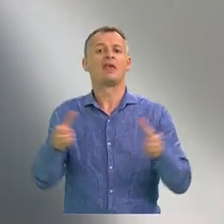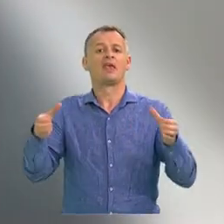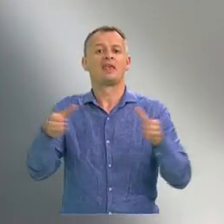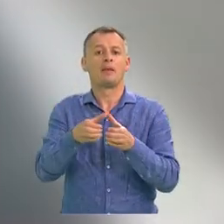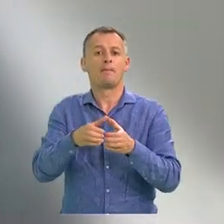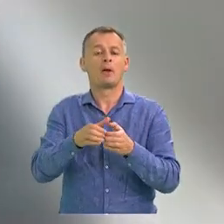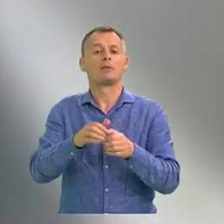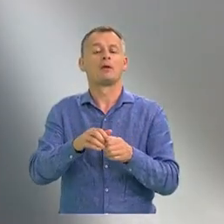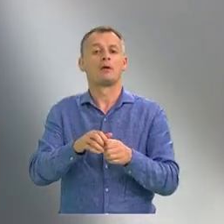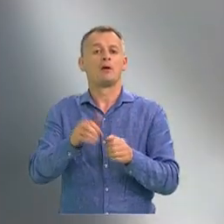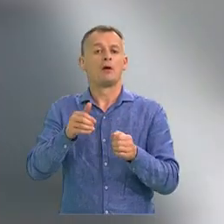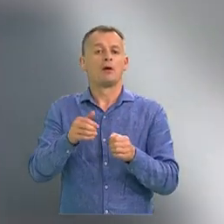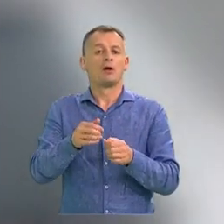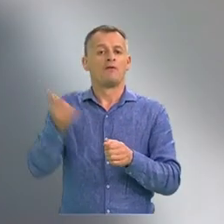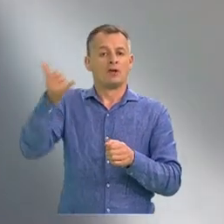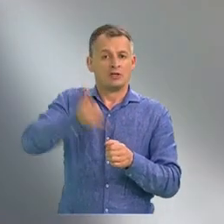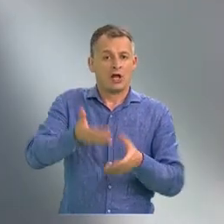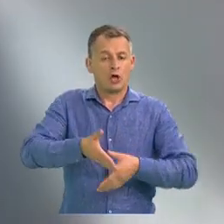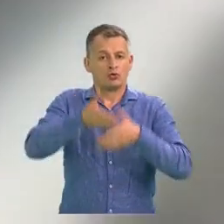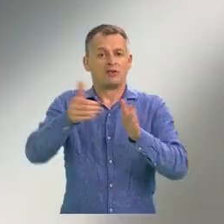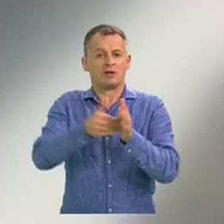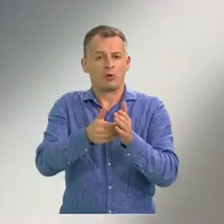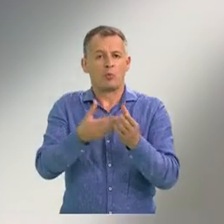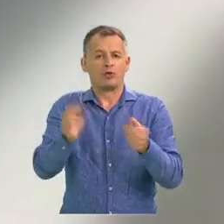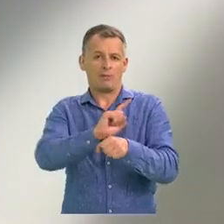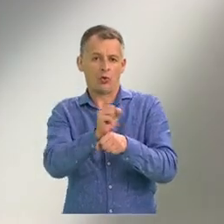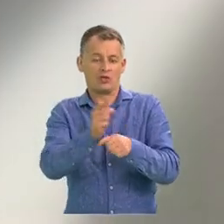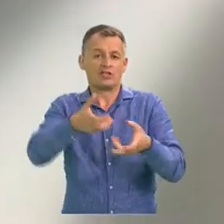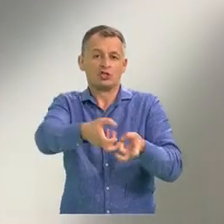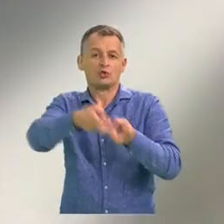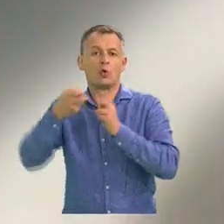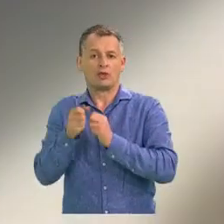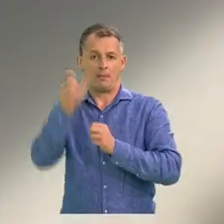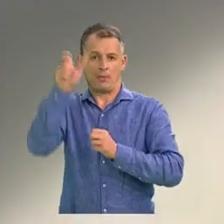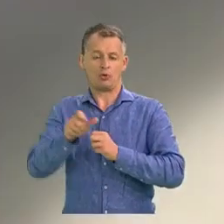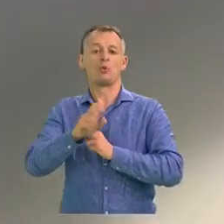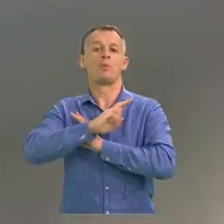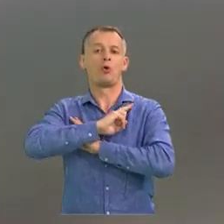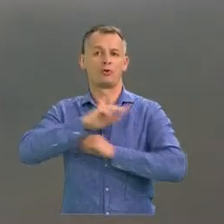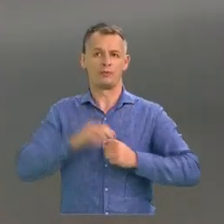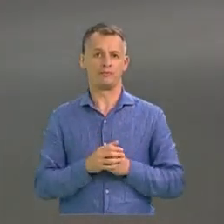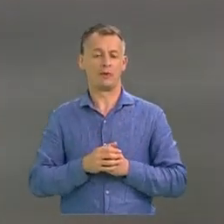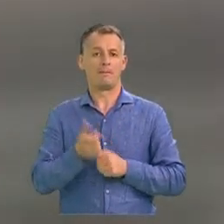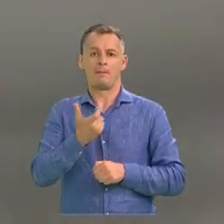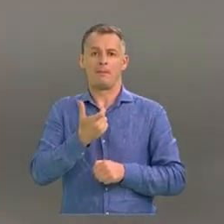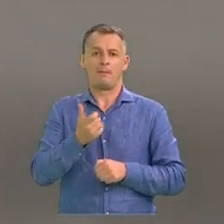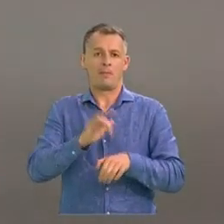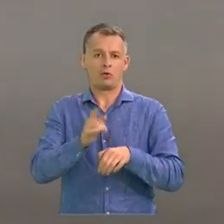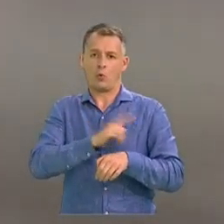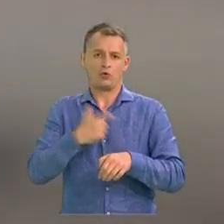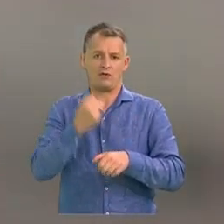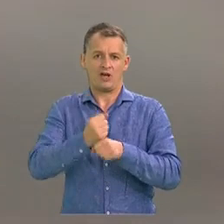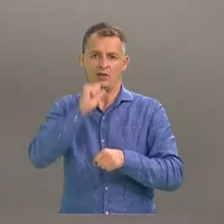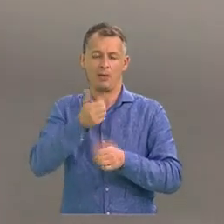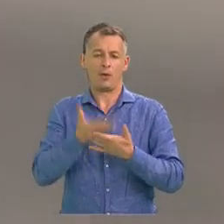nevoie de minute bune pentru a extrage trupul șoferului dintre fiare. La fața locului a fost trimis și un elicopter SMURD, dar medicii n-au mai putut face nimic.